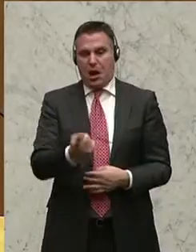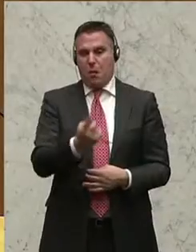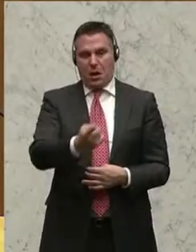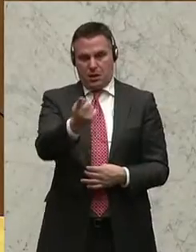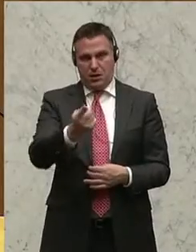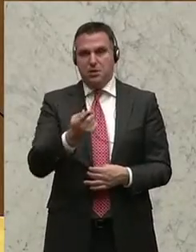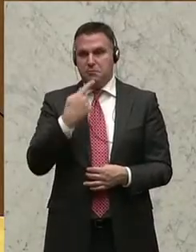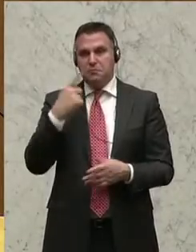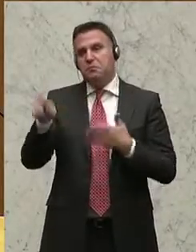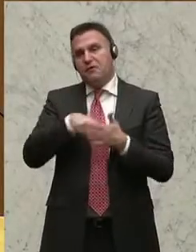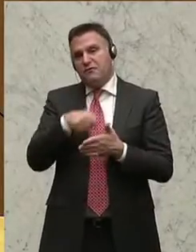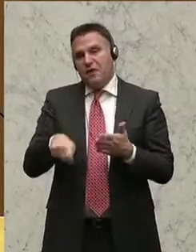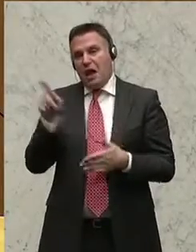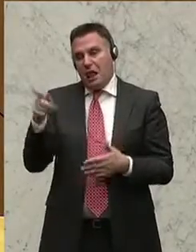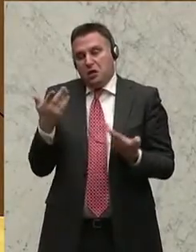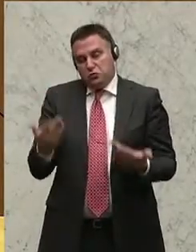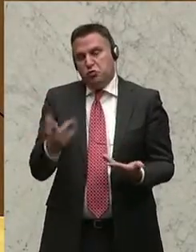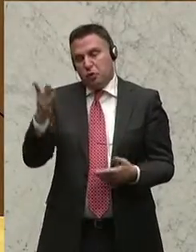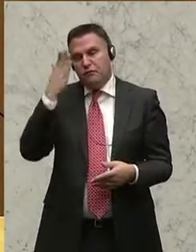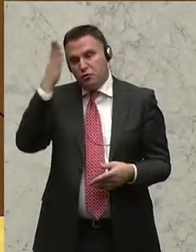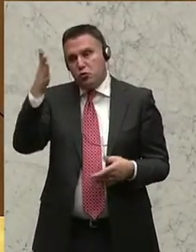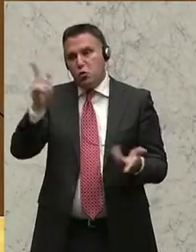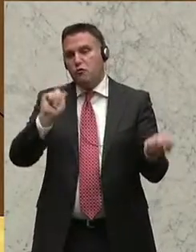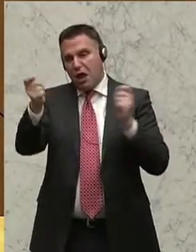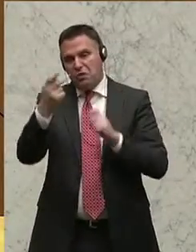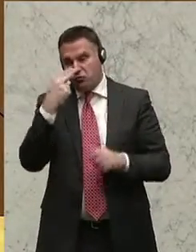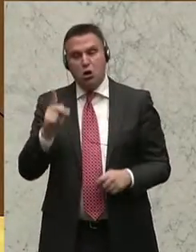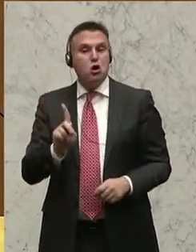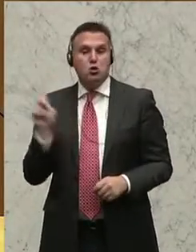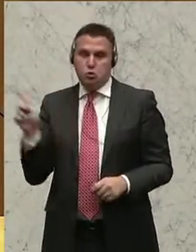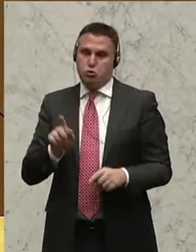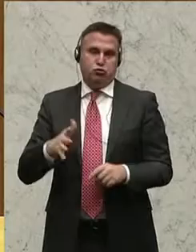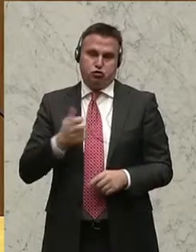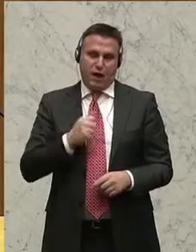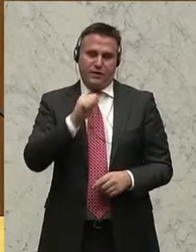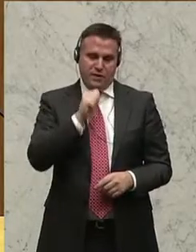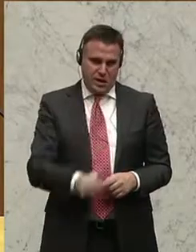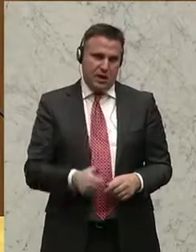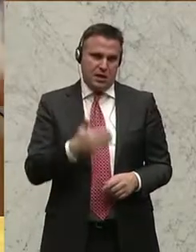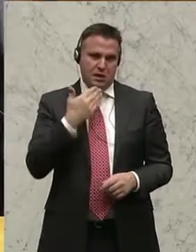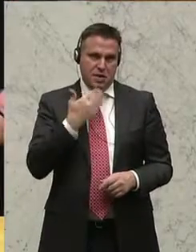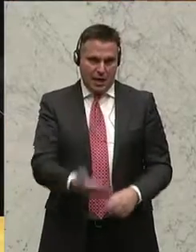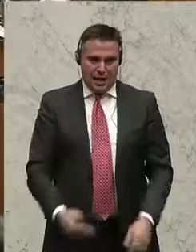wohl am Wähler, diese Strukturen aufbrechen zu können. Sie schaffen es von selber alleine nicht. Danke.